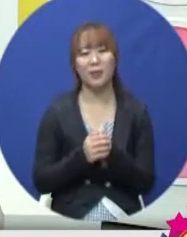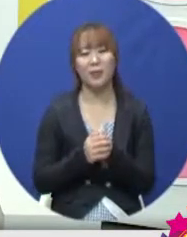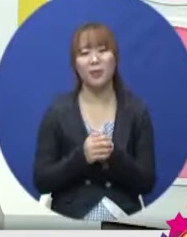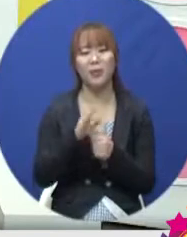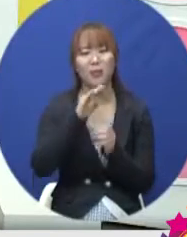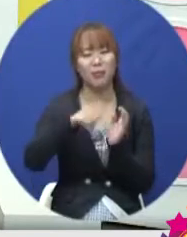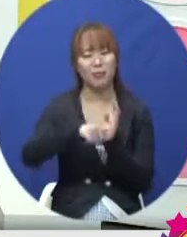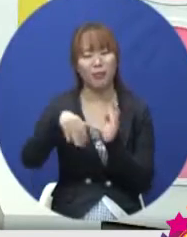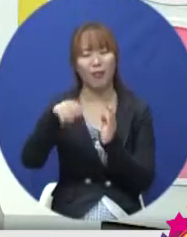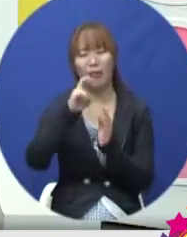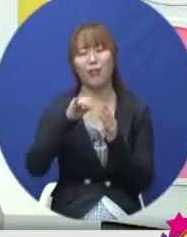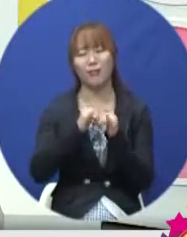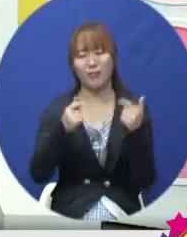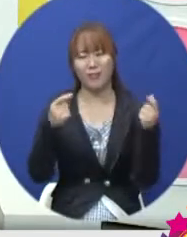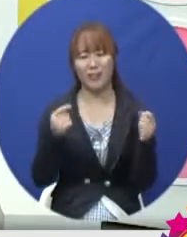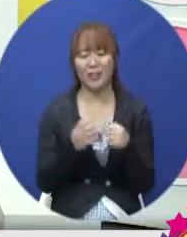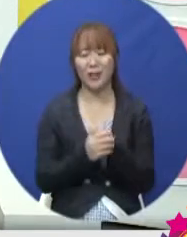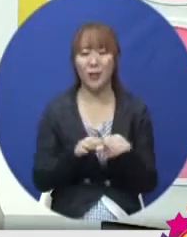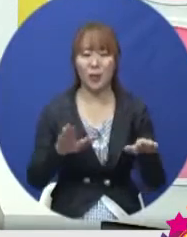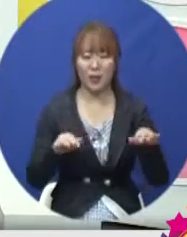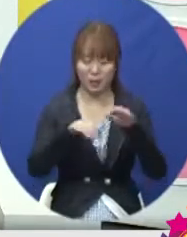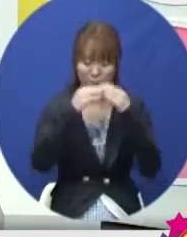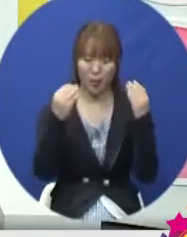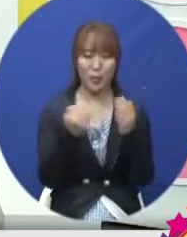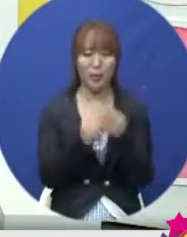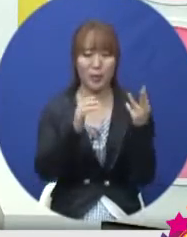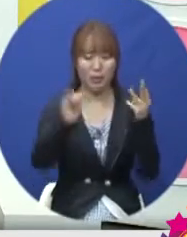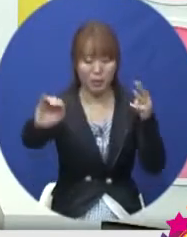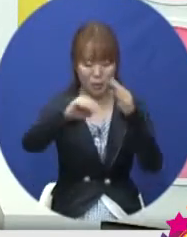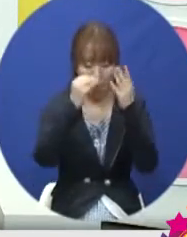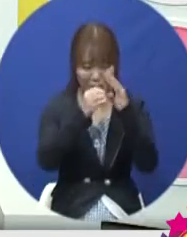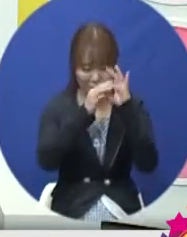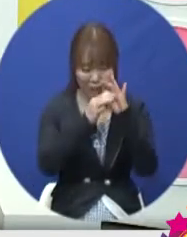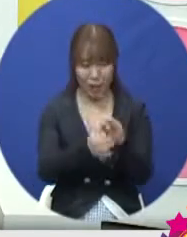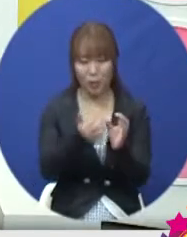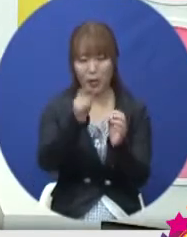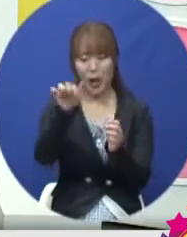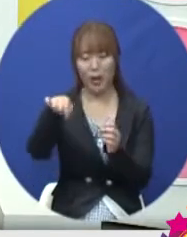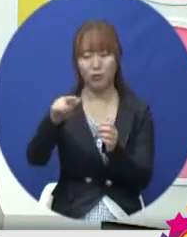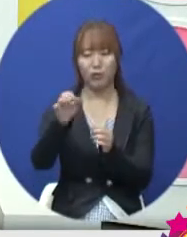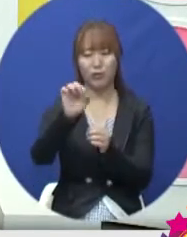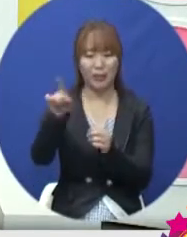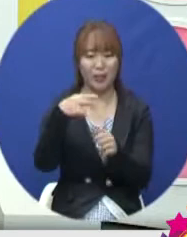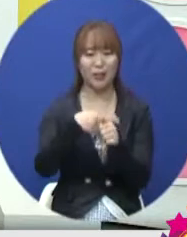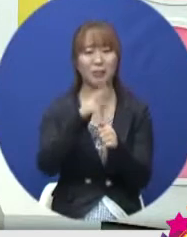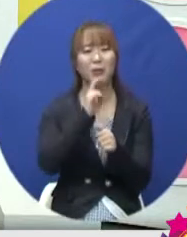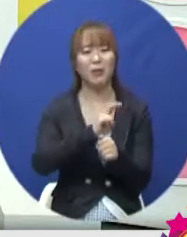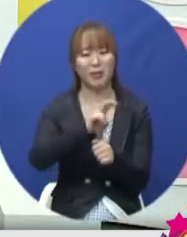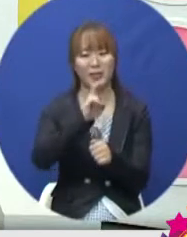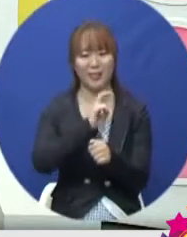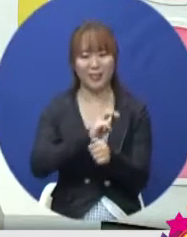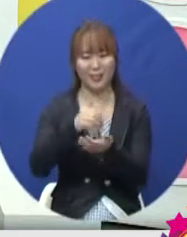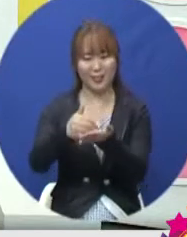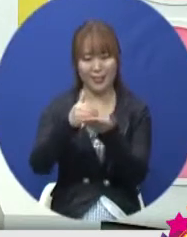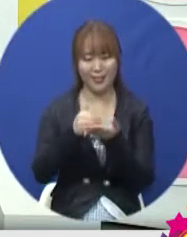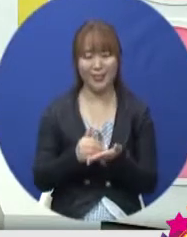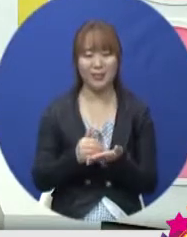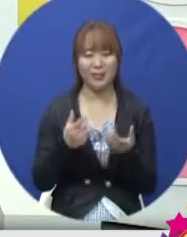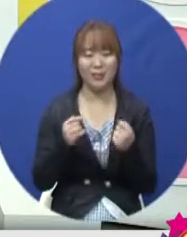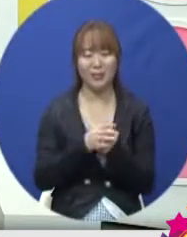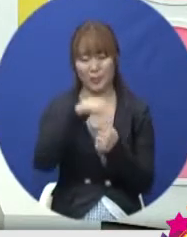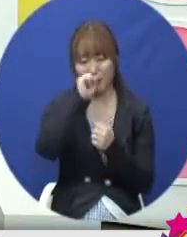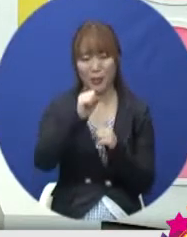역시 명가수인가 봐요. 오늘 계속 지금 세 분 연달아 지금 라우나 선생님의 노래를